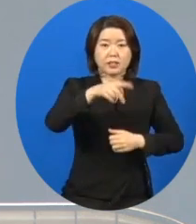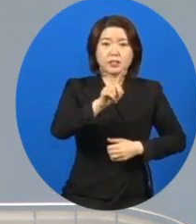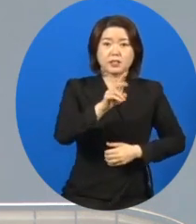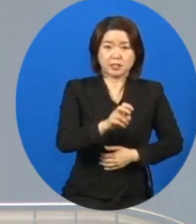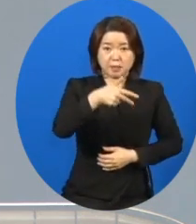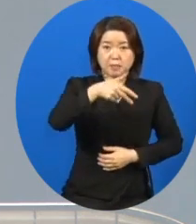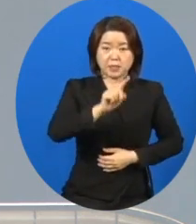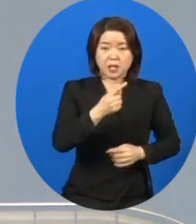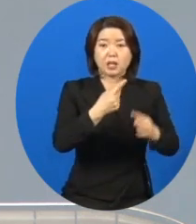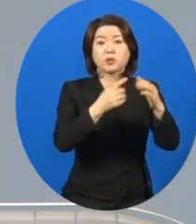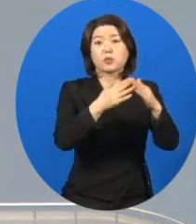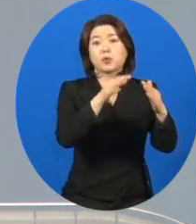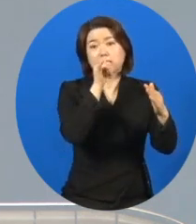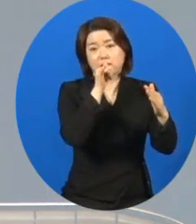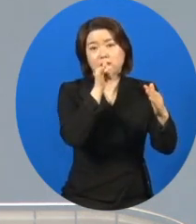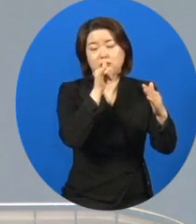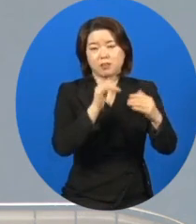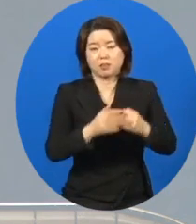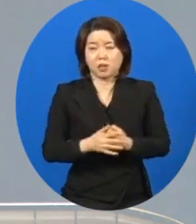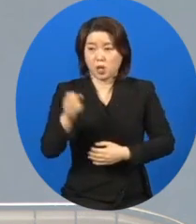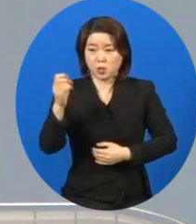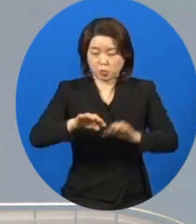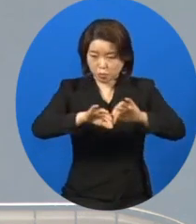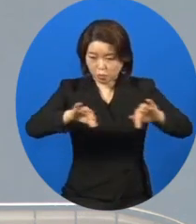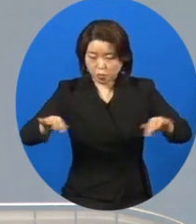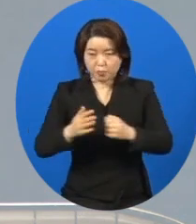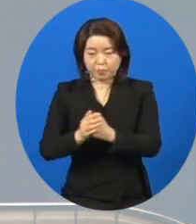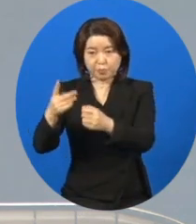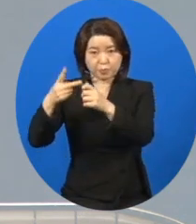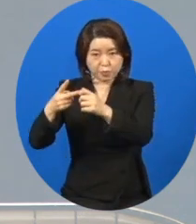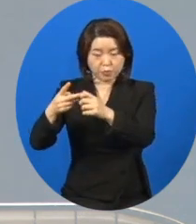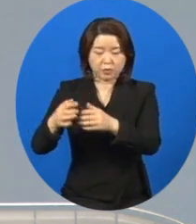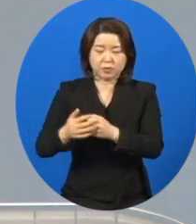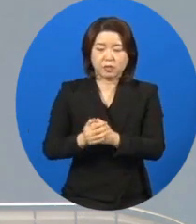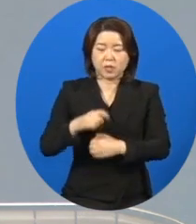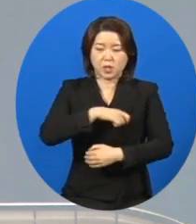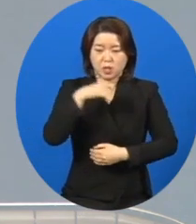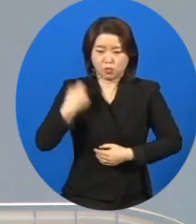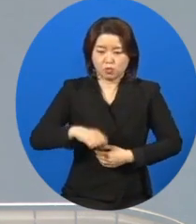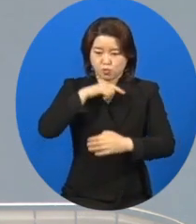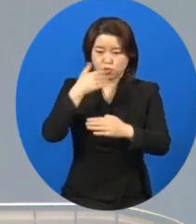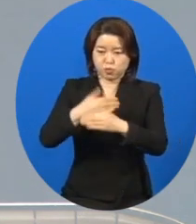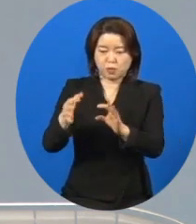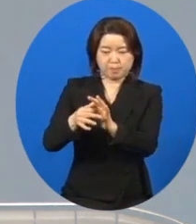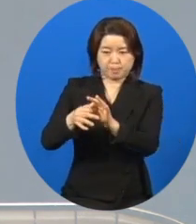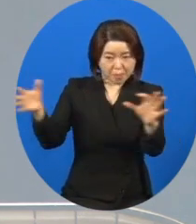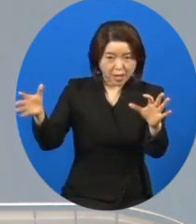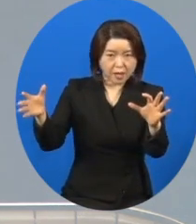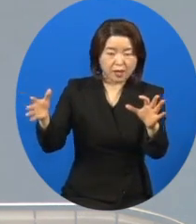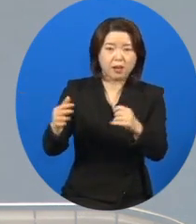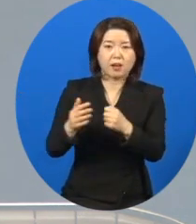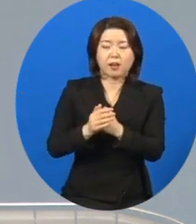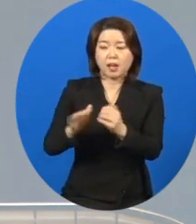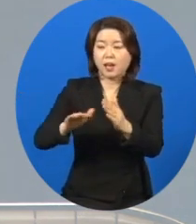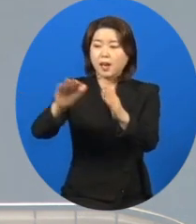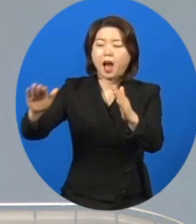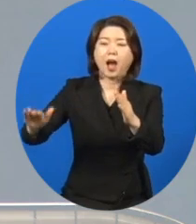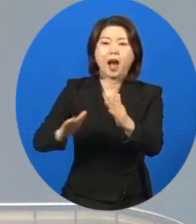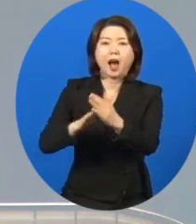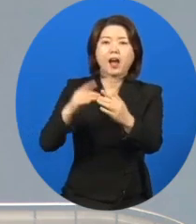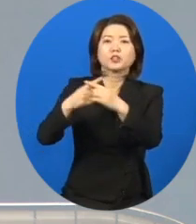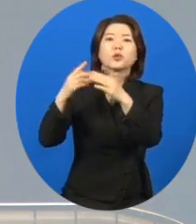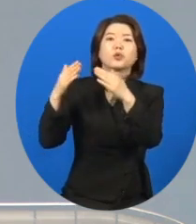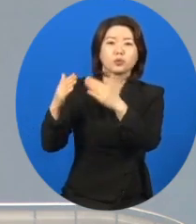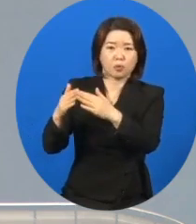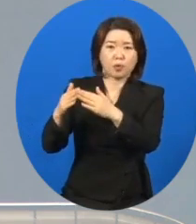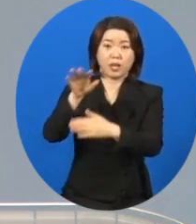삼자교회라는 교회가 있습니다. 또 하나는 중국 공산당과 상관없는 가정교회,